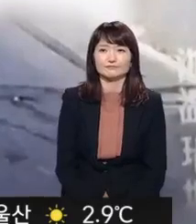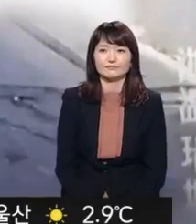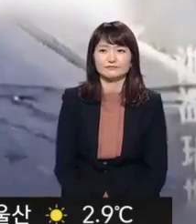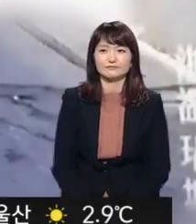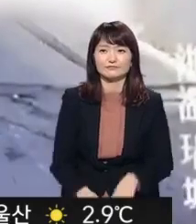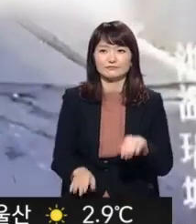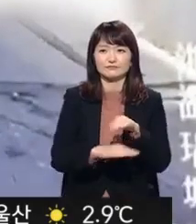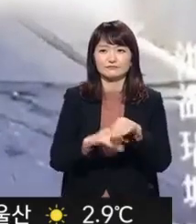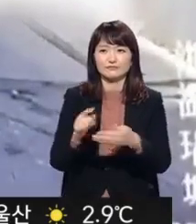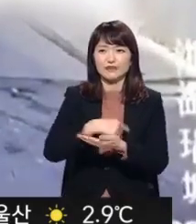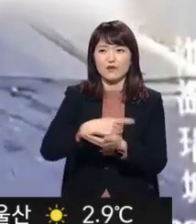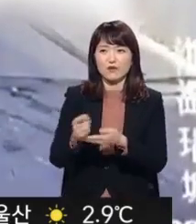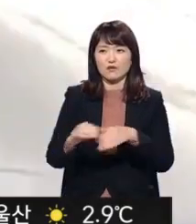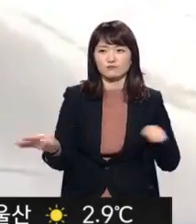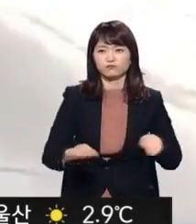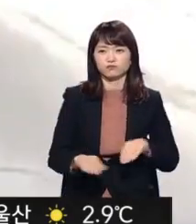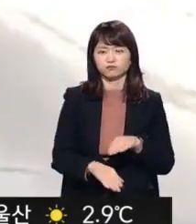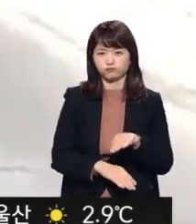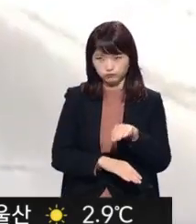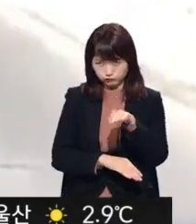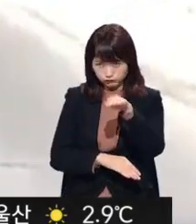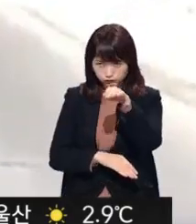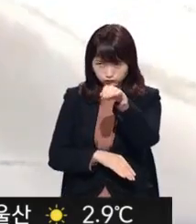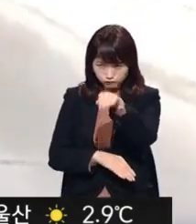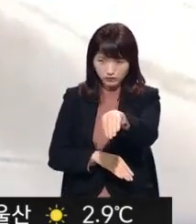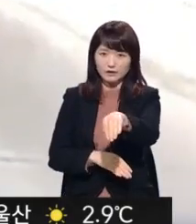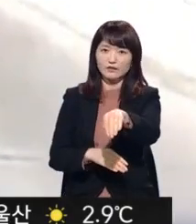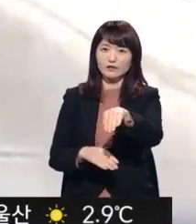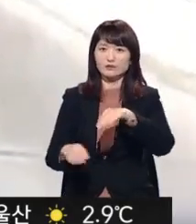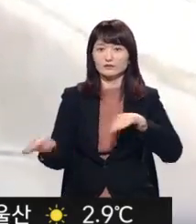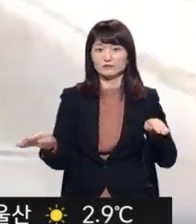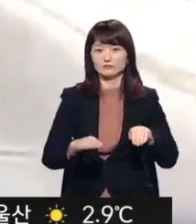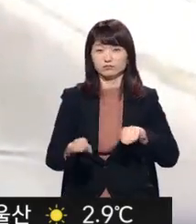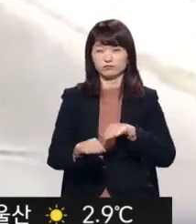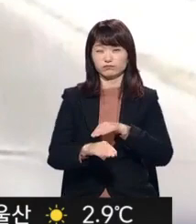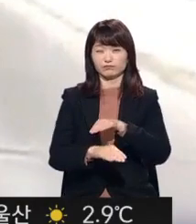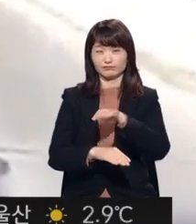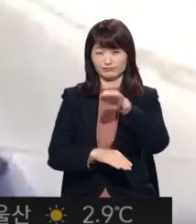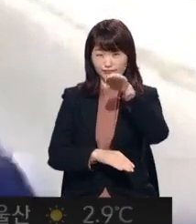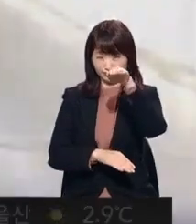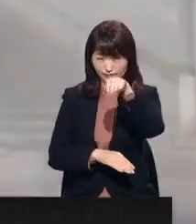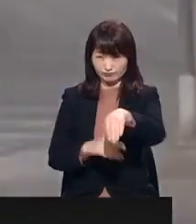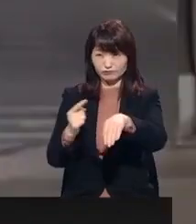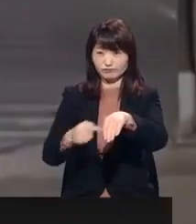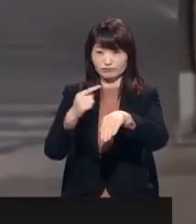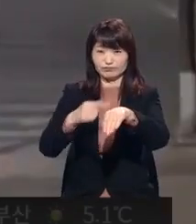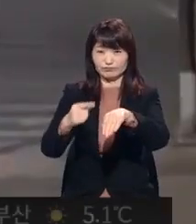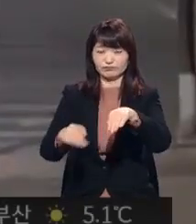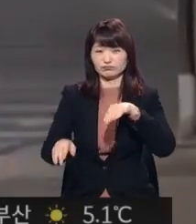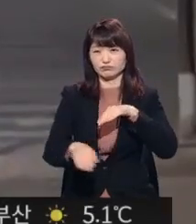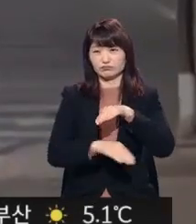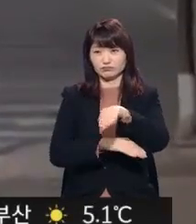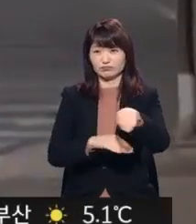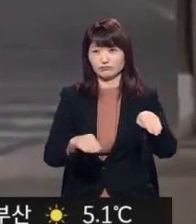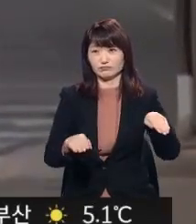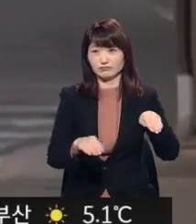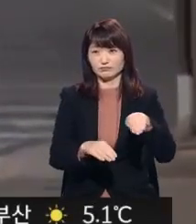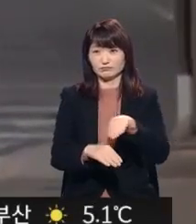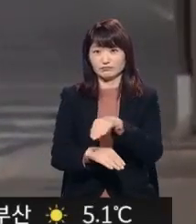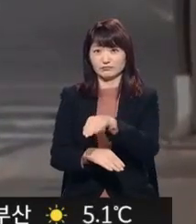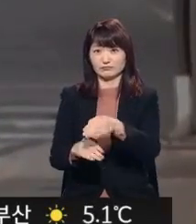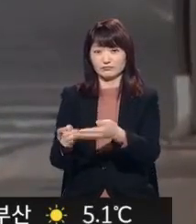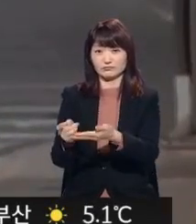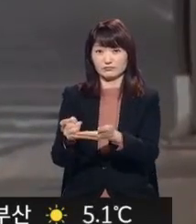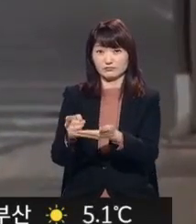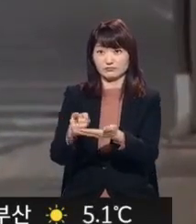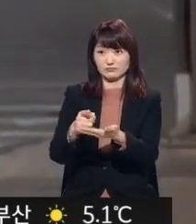네, 차한 대가 엄청난 속도로 달려옵니다. 다리 건너면서도 속도를 주체하지 못하고 뒷바퀴가 붕 뜨기도 하는데요. 이 속도를